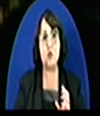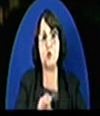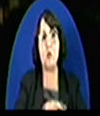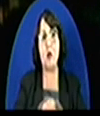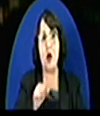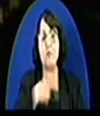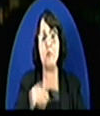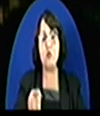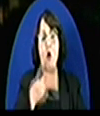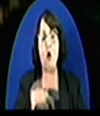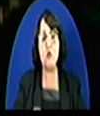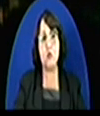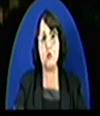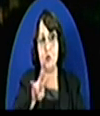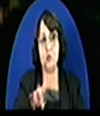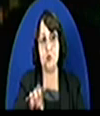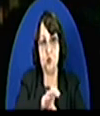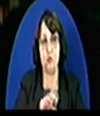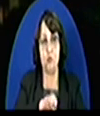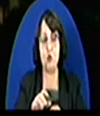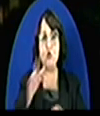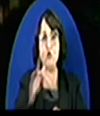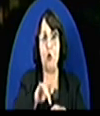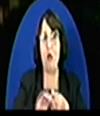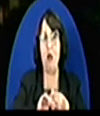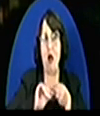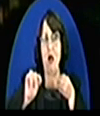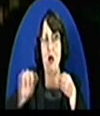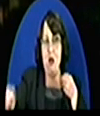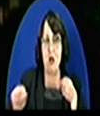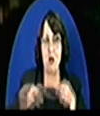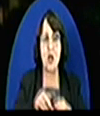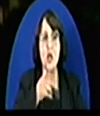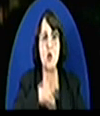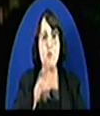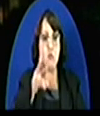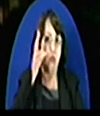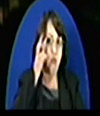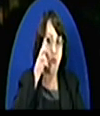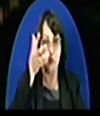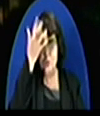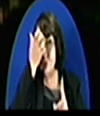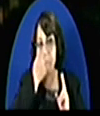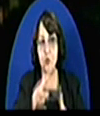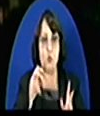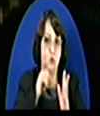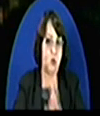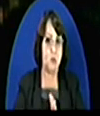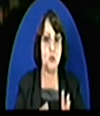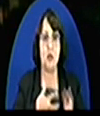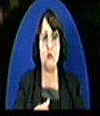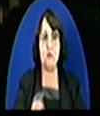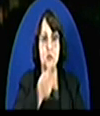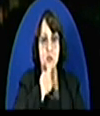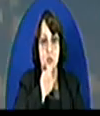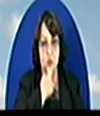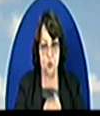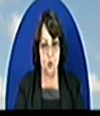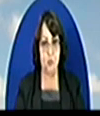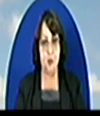тус аймгийн Хойд сумдад хамаарах бөгөөд төвөөсөө аслагдсан учраас эрүүл мэнд боловсрол зэрэг төрийн үйлчилгээ хүртээмжтэй байж чаддаггүй байна.